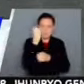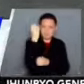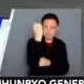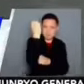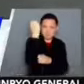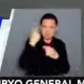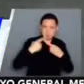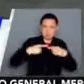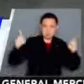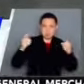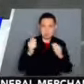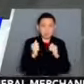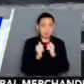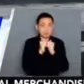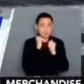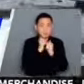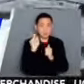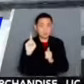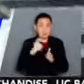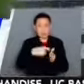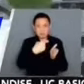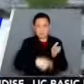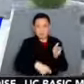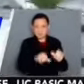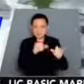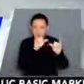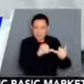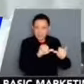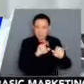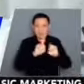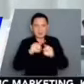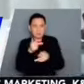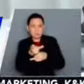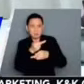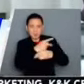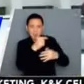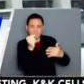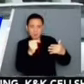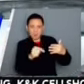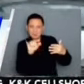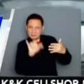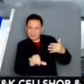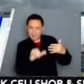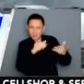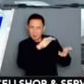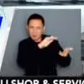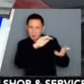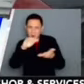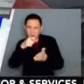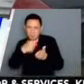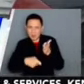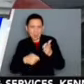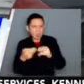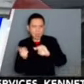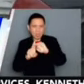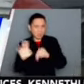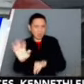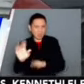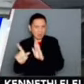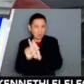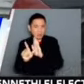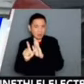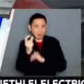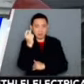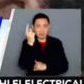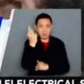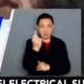price freeze o hindi paggalaw sa presyo ng mga pangunahing bilihin. Pero sa pagsusuri ng Department of Trade and Industry, 43